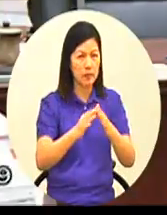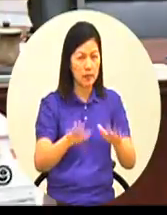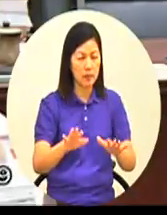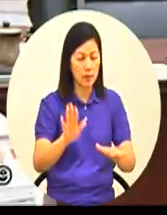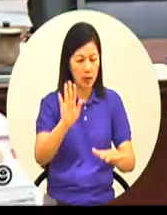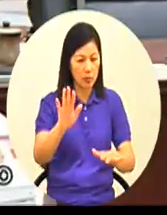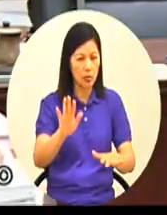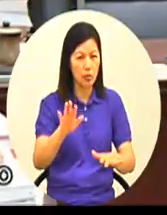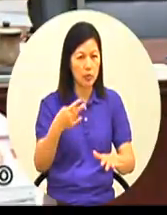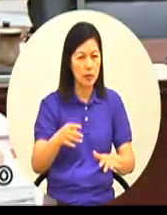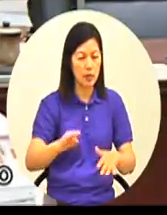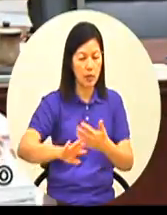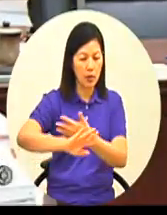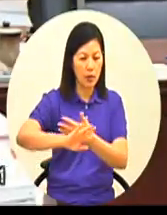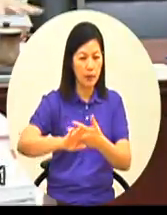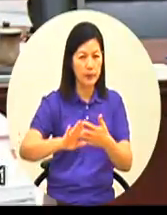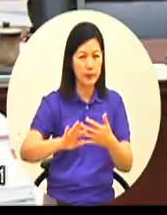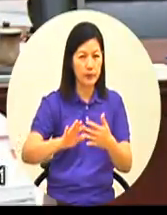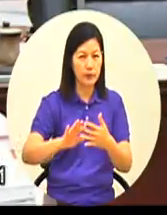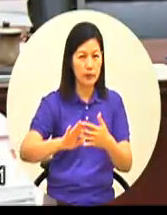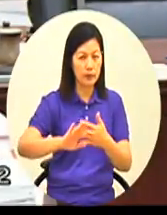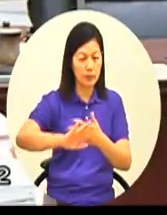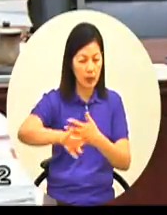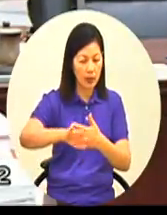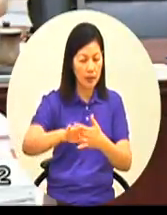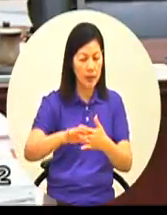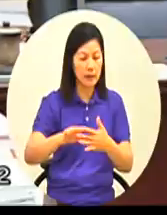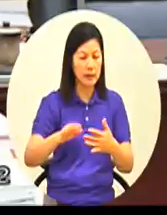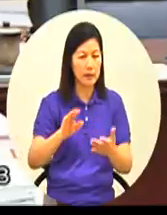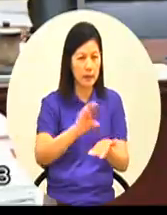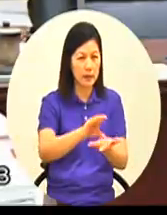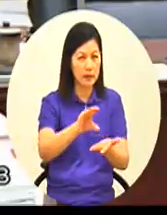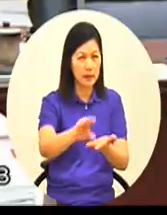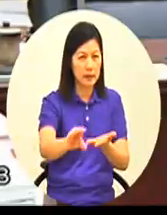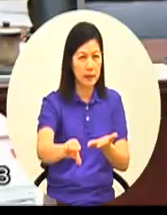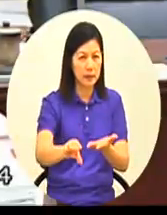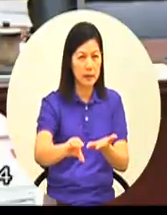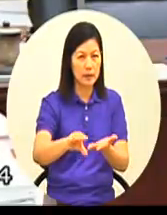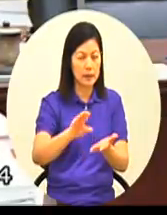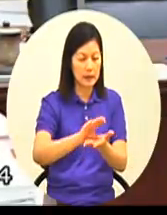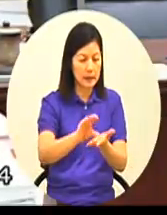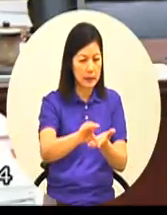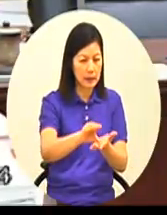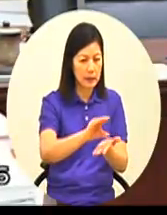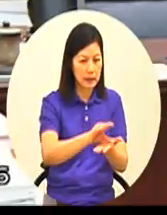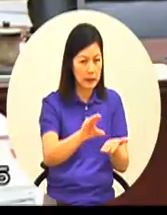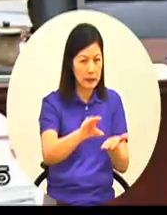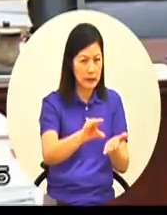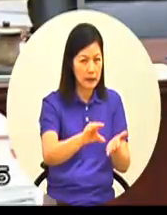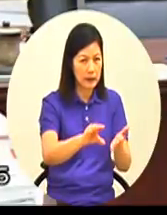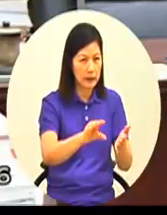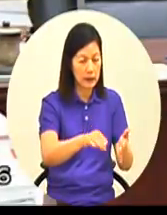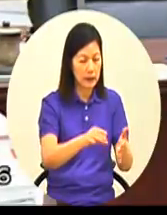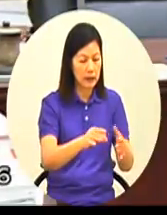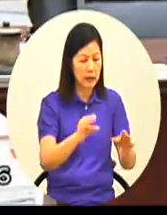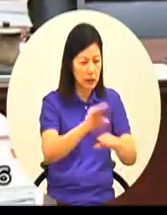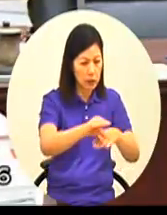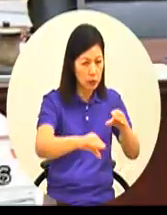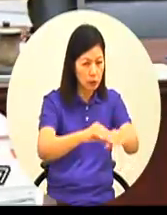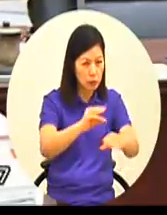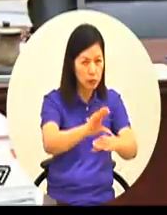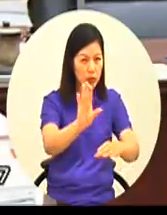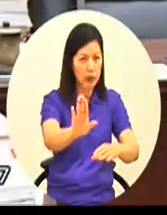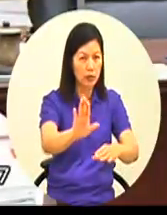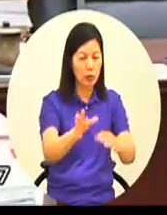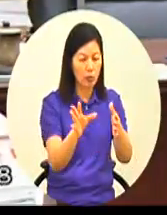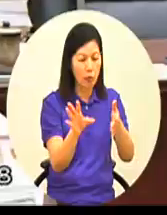越多这个路外停车场，因为停车场它本身就会有吸水性，如果有所谓连锁砖，但一